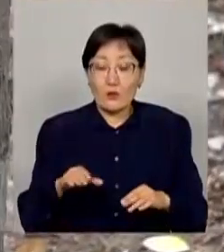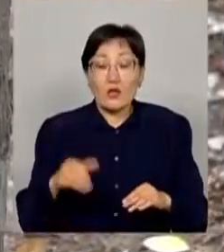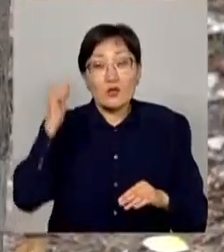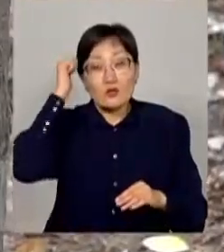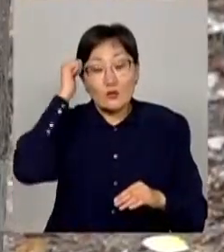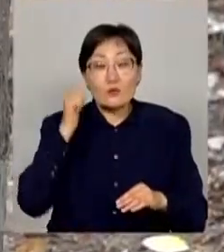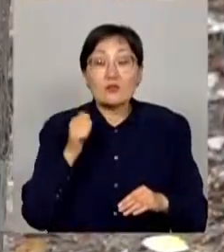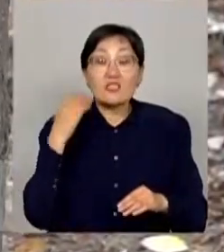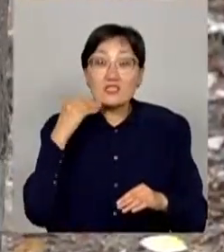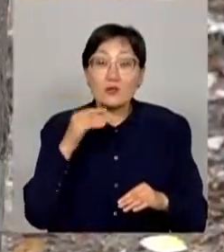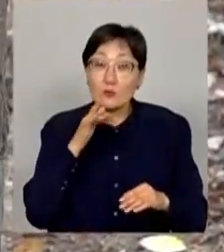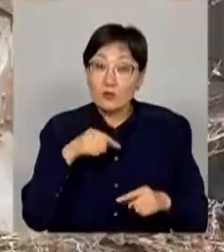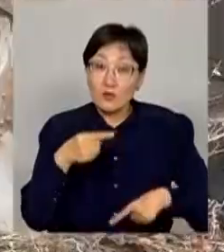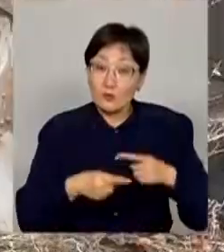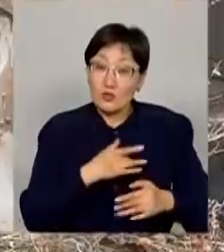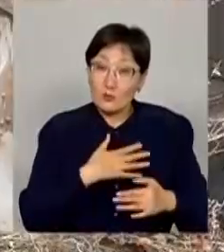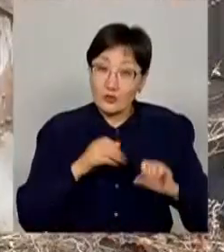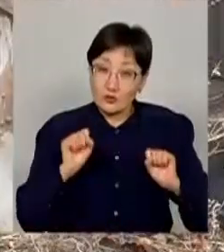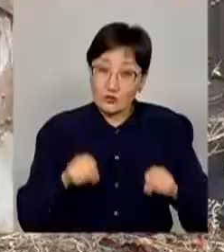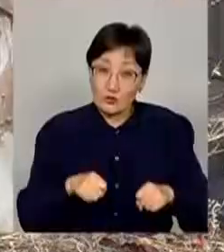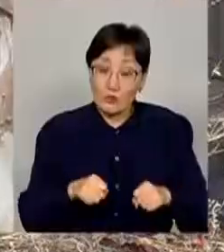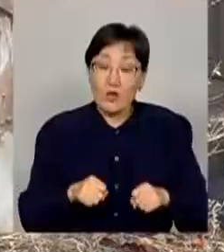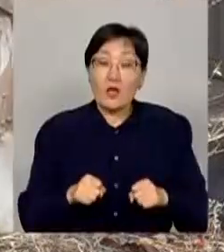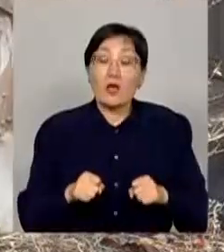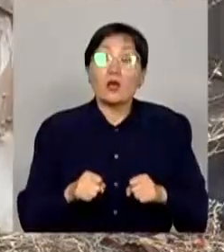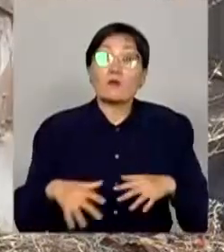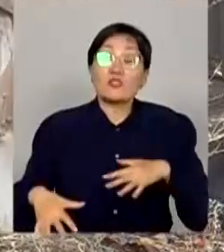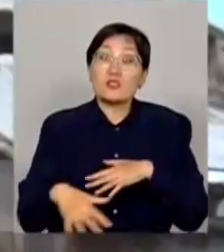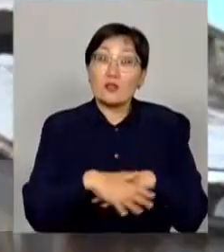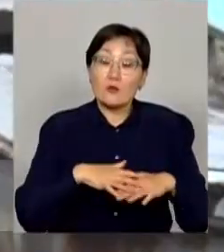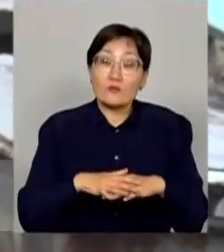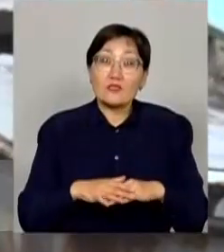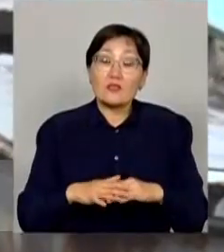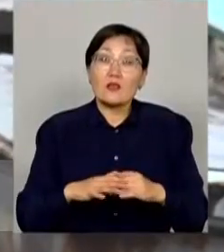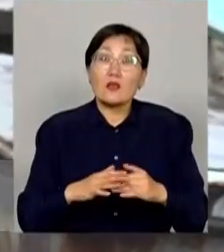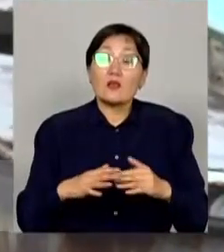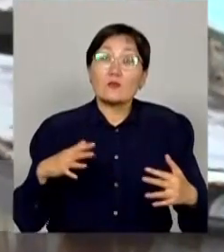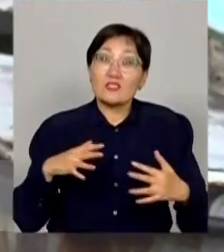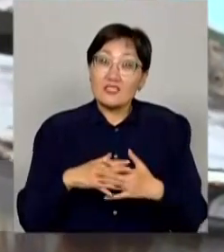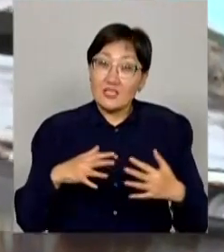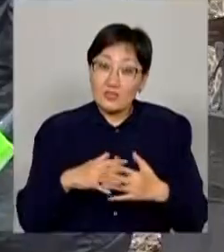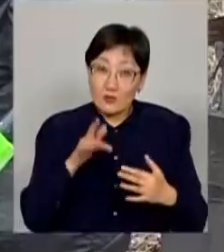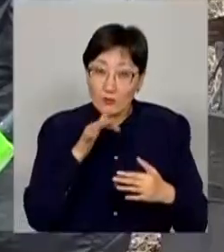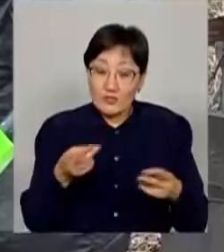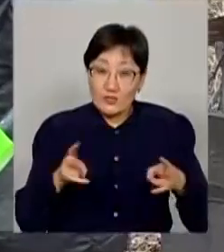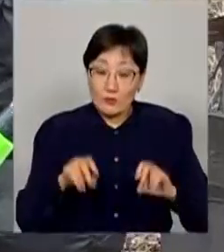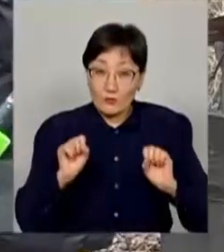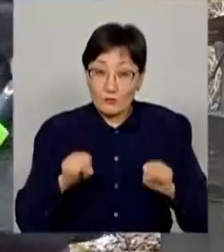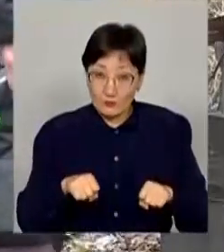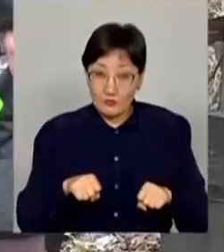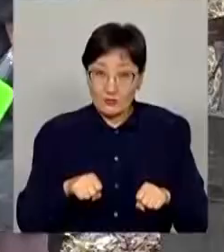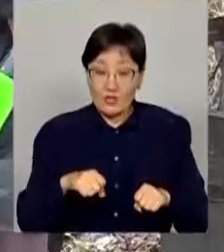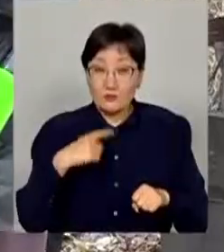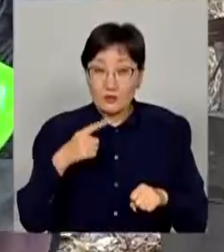сонау түркі дәуіріне тиесілі болуы мүмкін тіпті отар даласында болған жоңғарларға қарсы аңырақай шайқасынан қалған болуы да ғажап